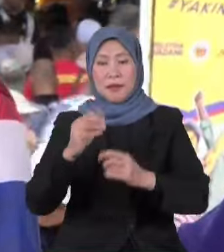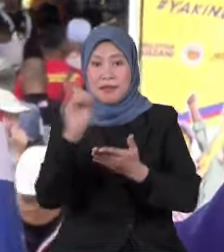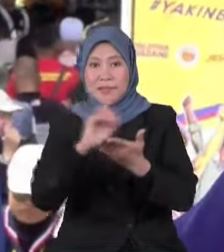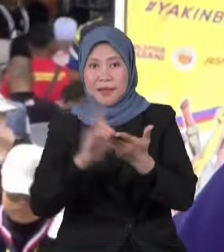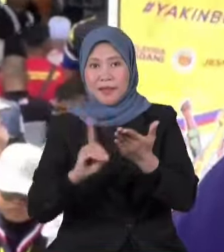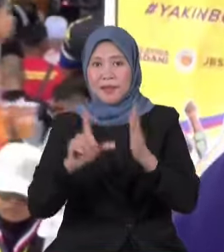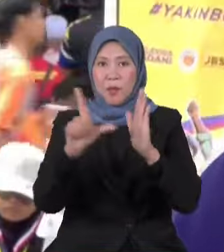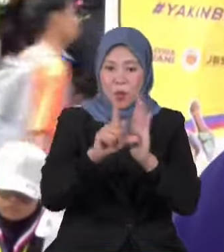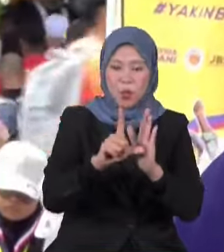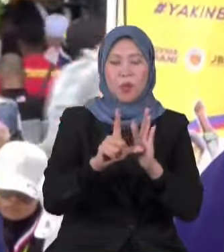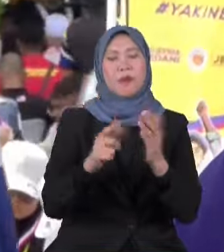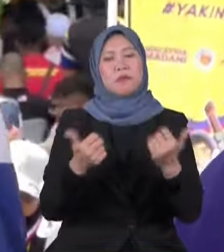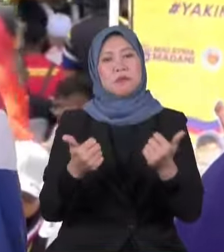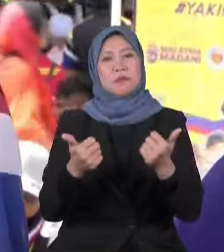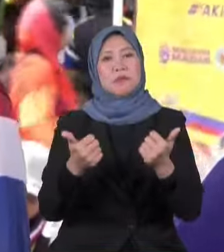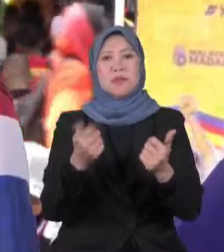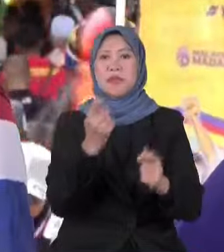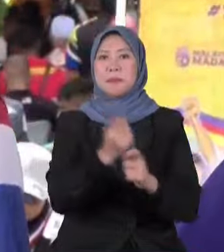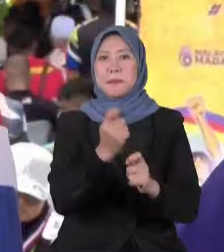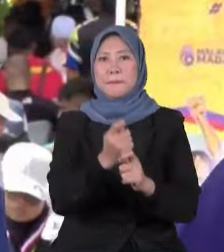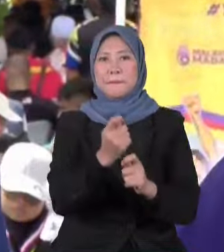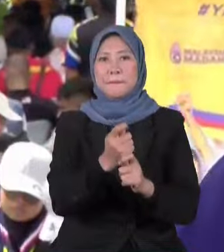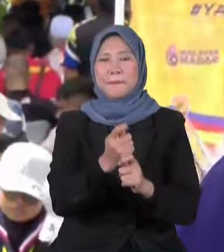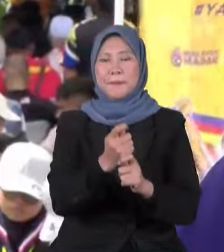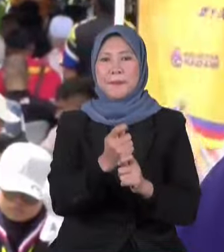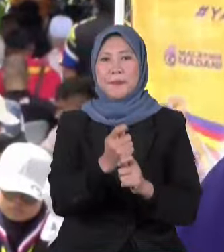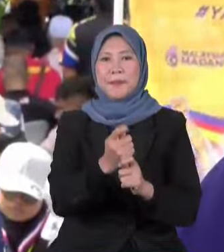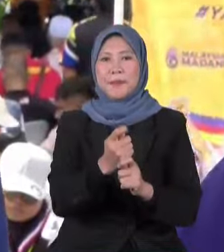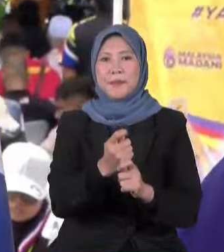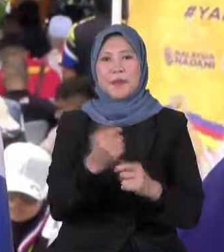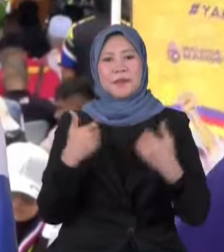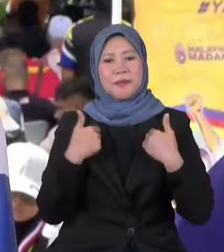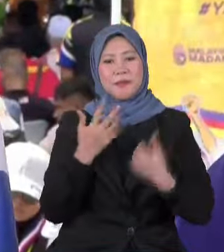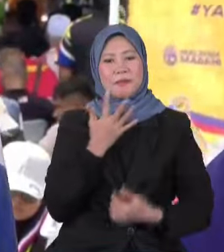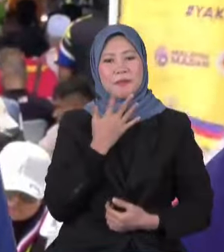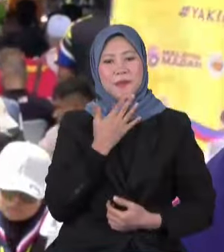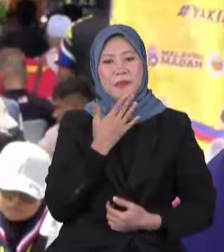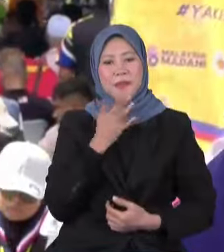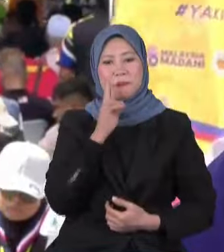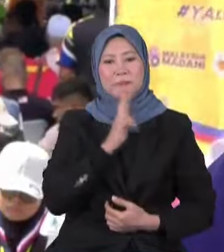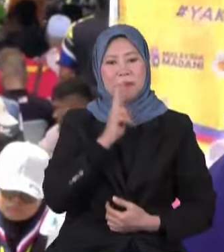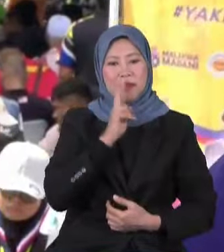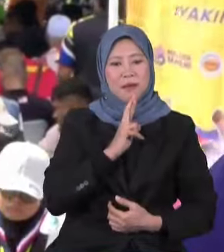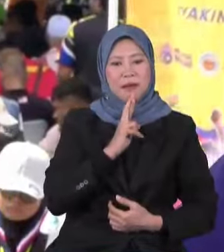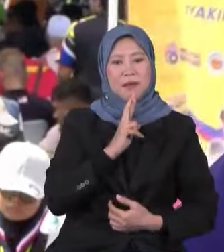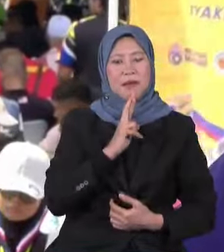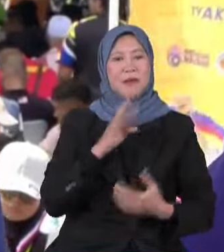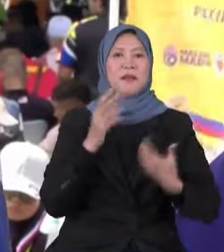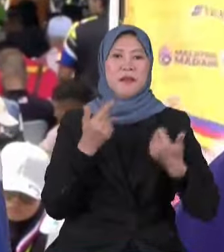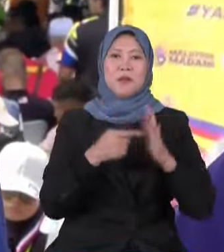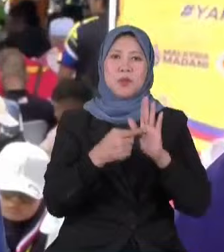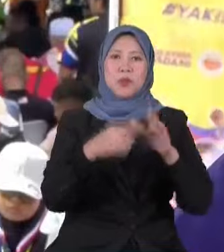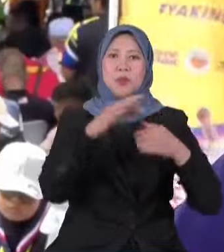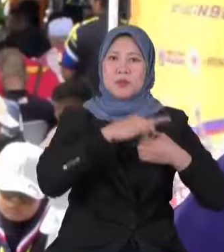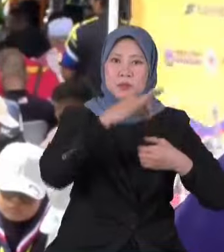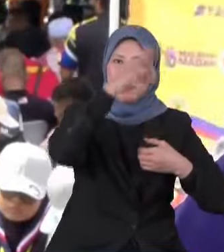tu memberi makna lah. Buat masa ni logo tu masih kita kekalkan, yang ada logo color apa merah melambangkan semangat,